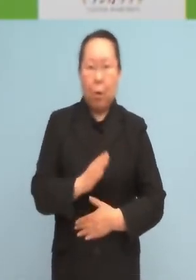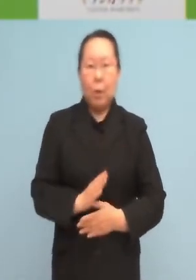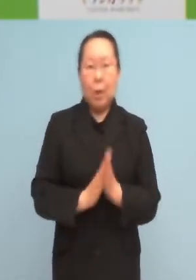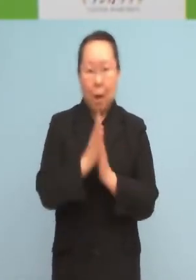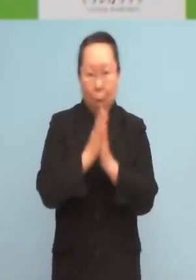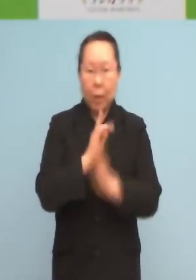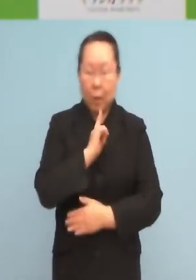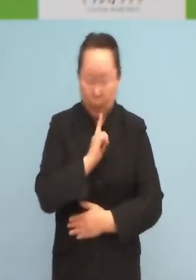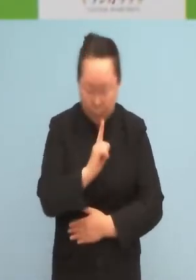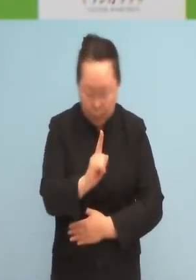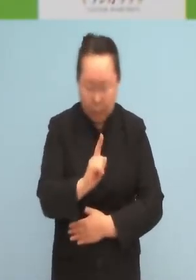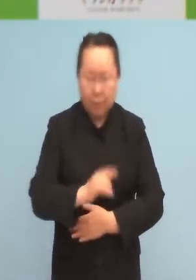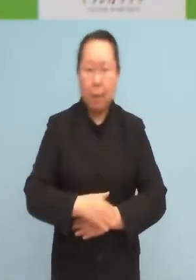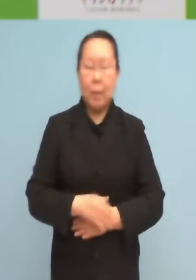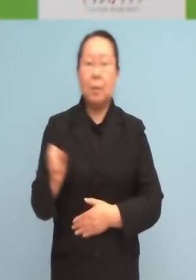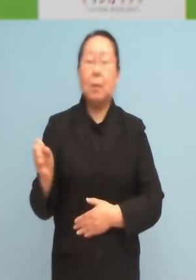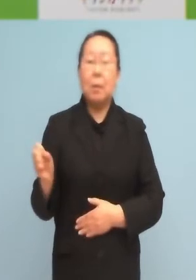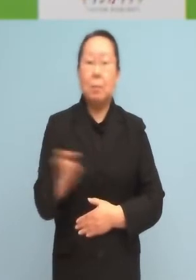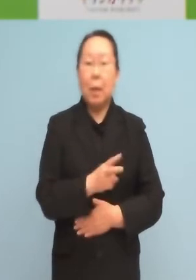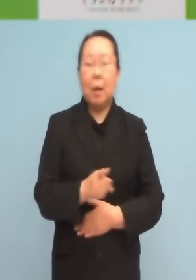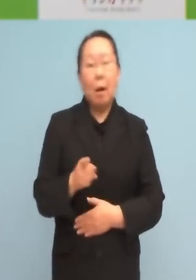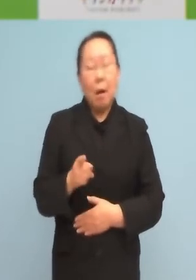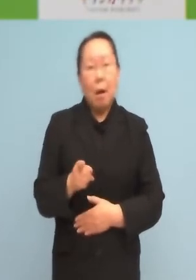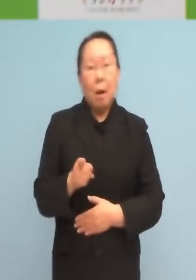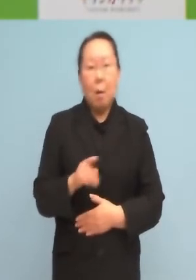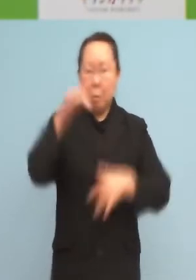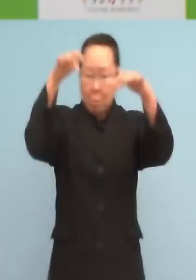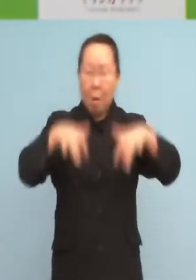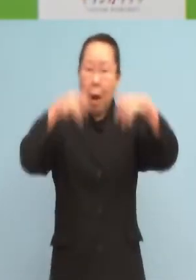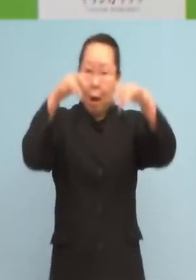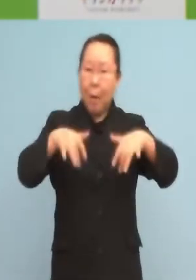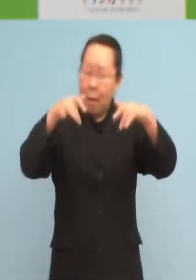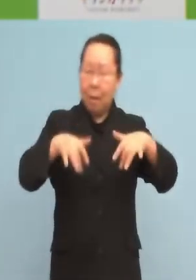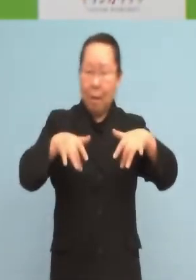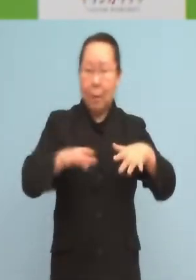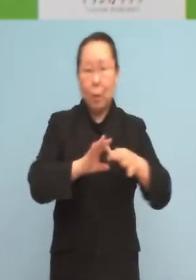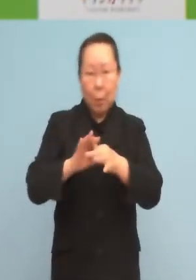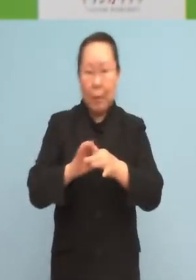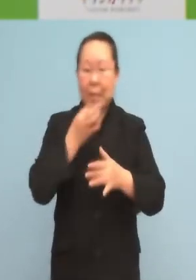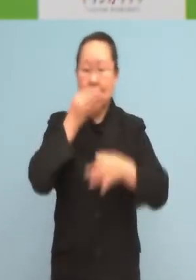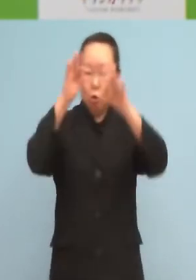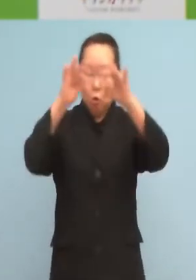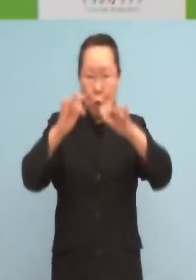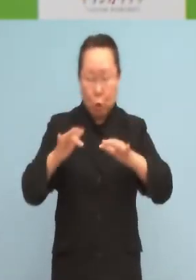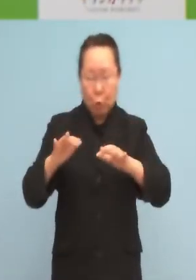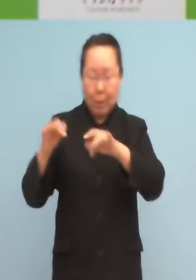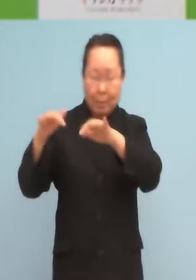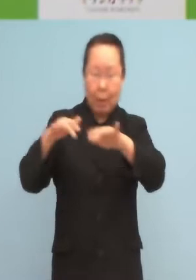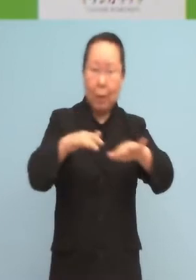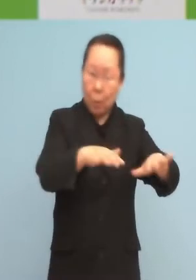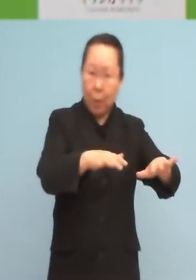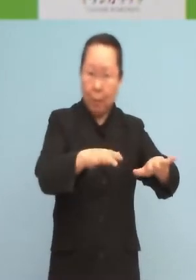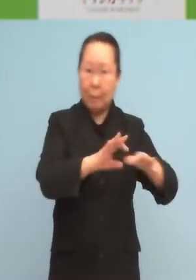し上げる次第であります。またこの同様の大雨と気象情報に伴う融雪に伴